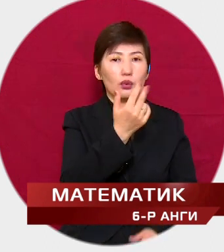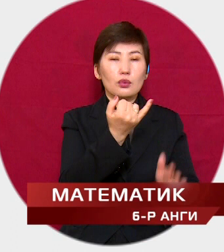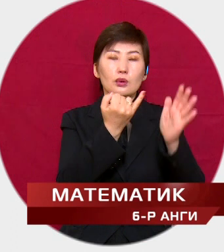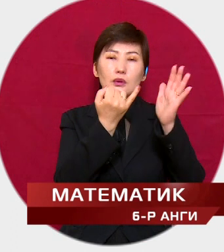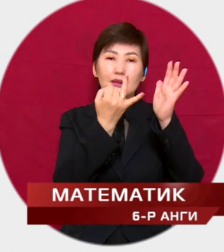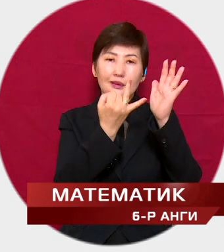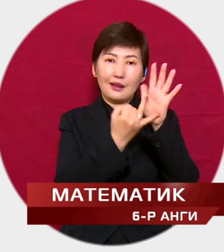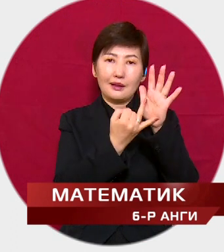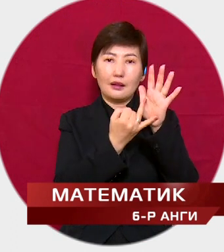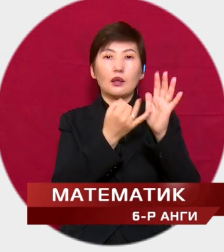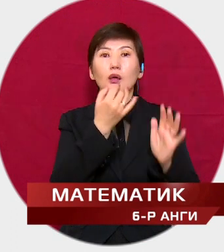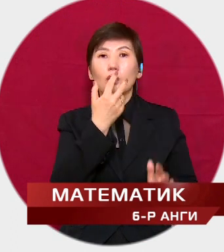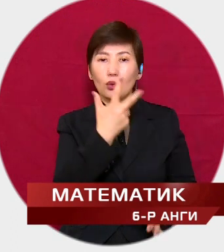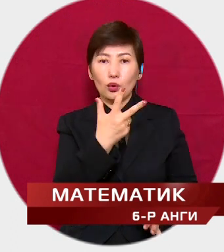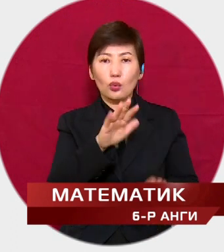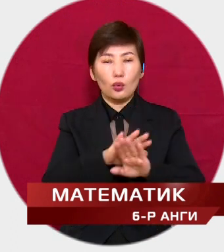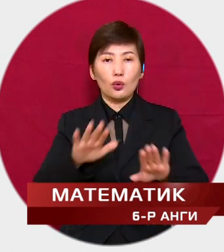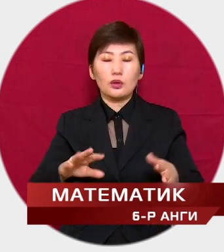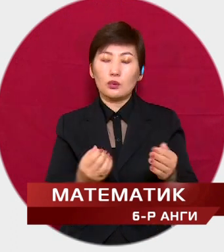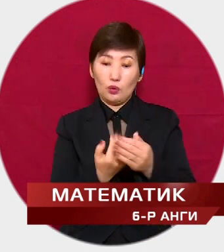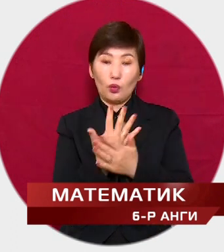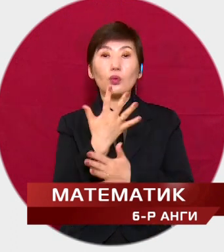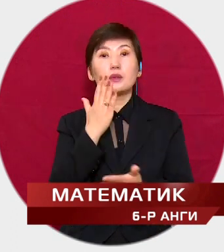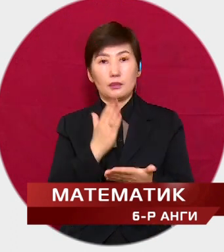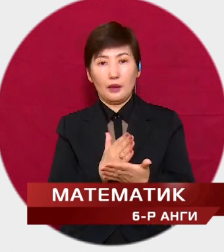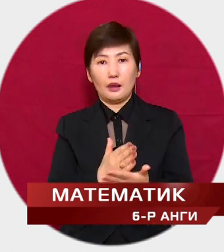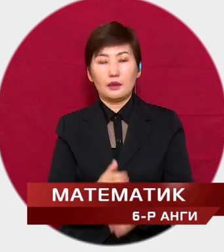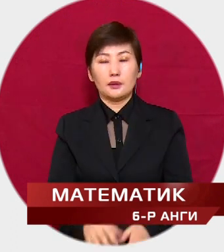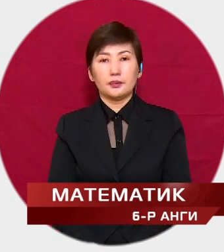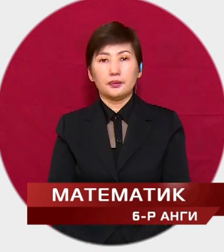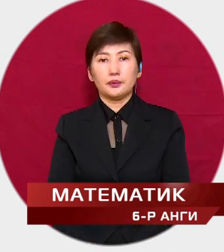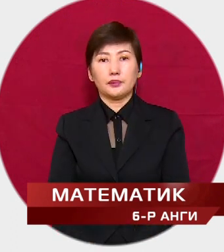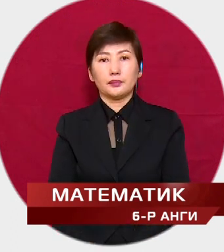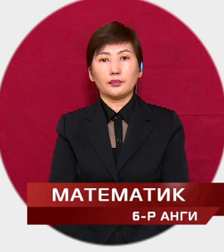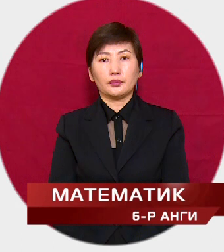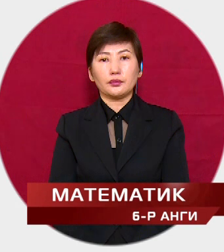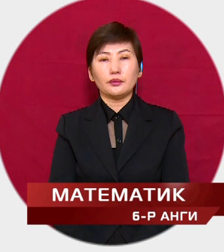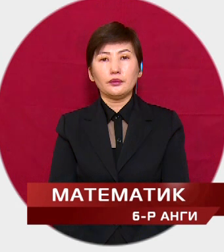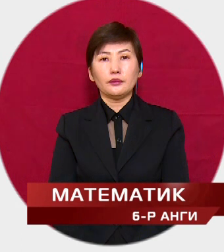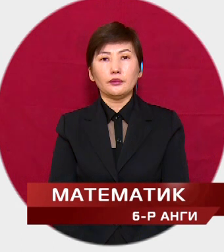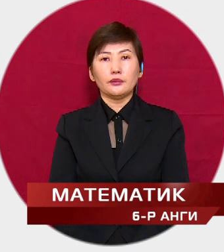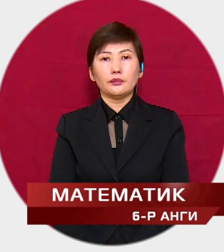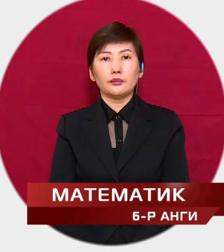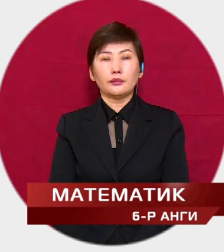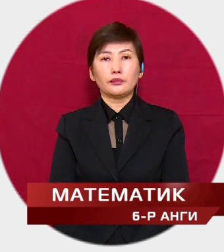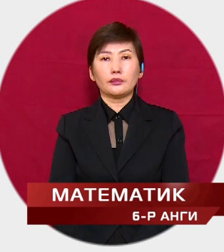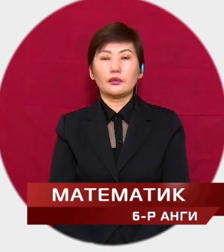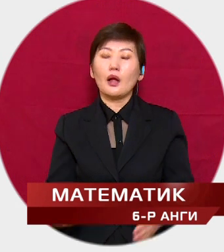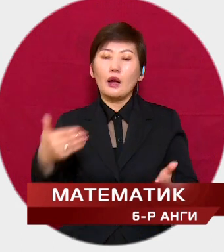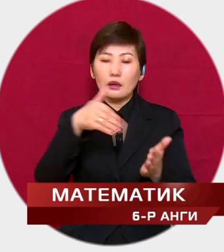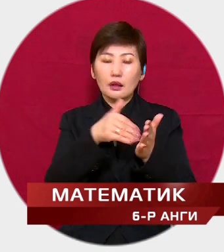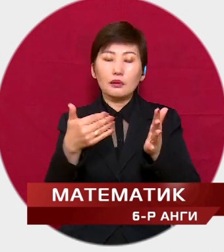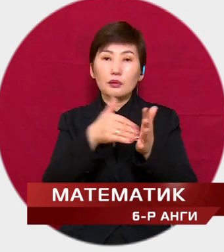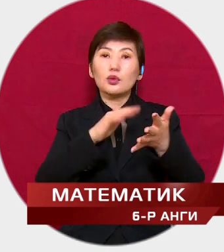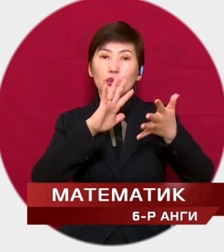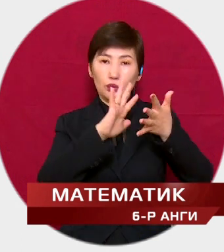цэцгийг 68 сурагч тарьжээ. За эндээс бүгдээрээ яах вэ гэхээр юу ойлгох вэ гэхээр давтамжийн хүснэгтийг бид